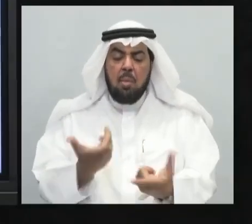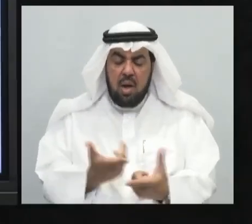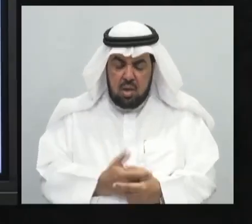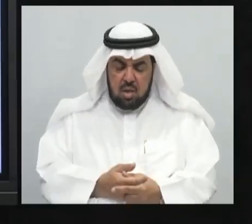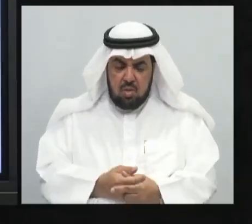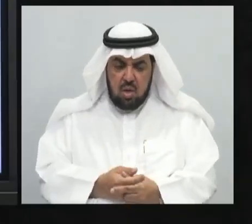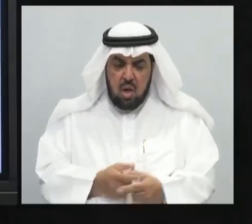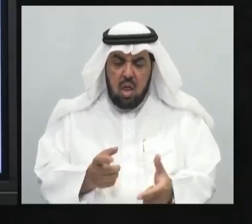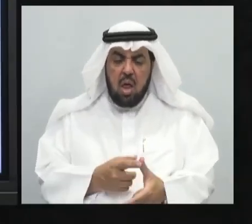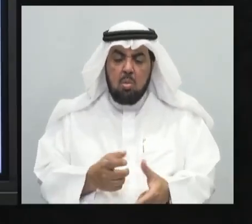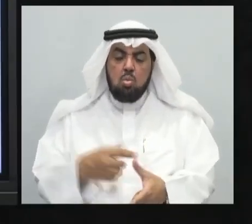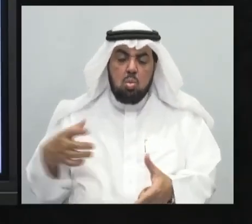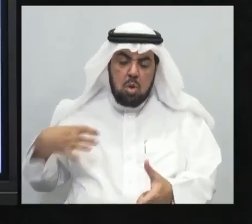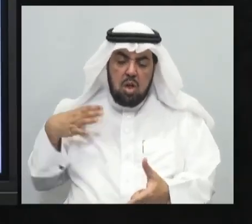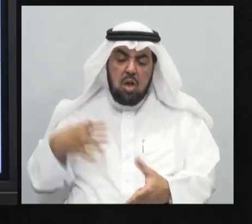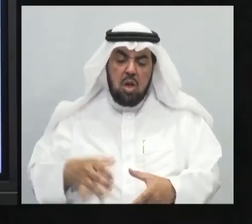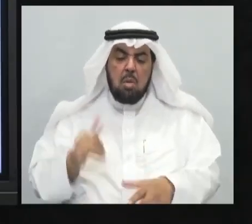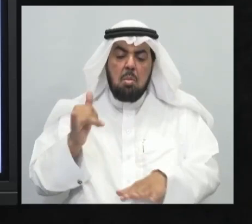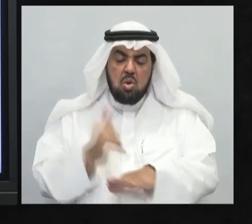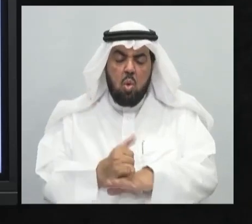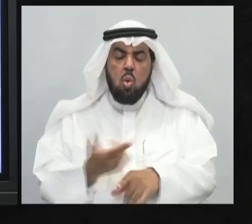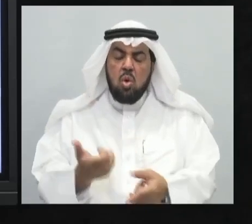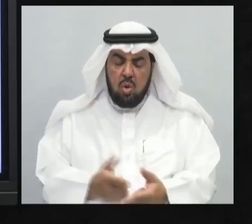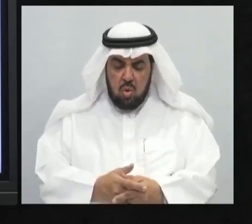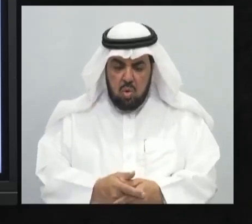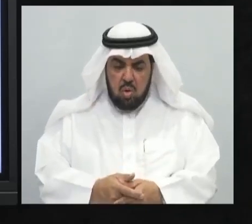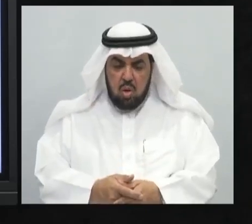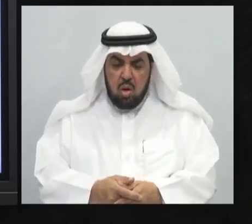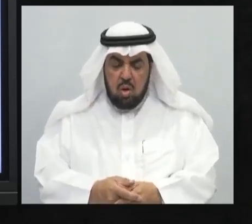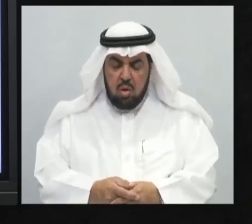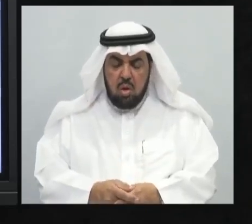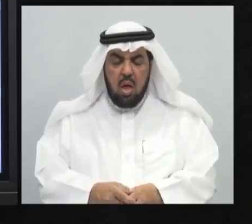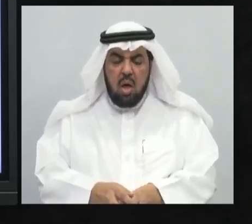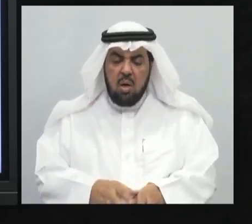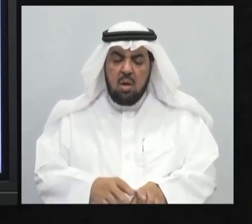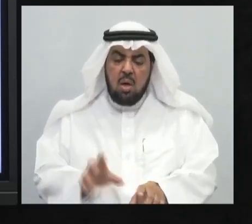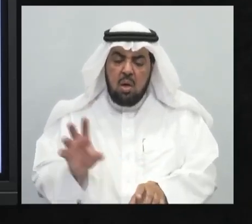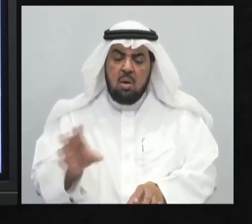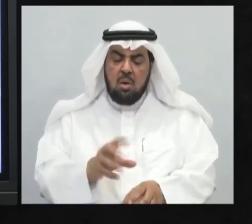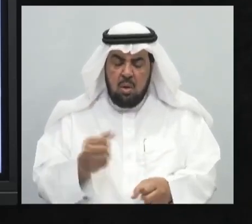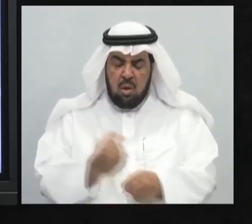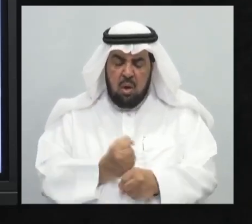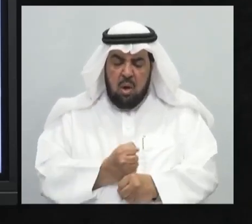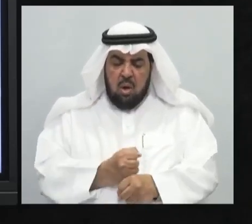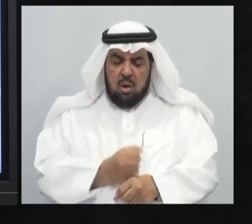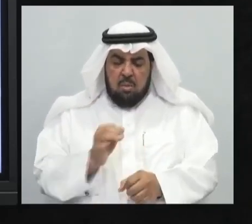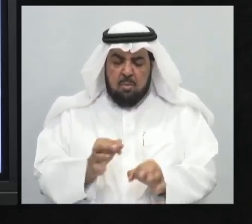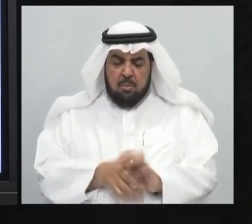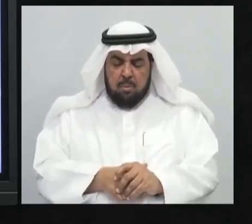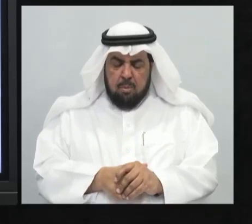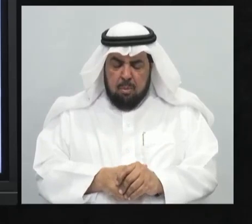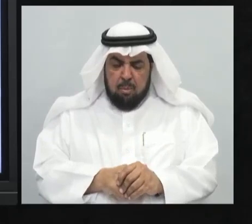منصبك كذا فلان يعمل في كذا هذه الادوار غير متحيزه كل واحد ومناط له عمل